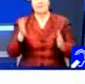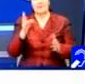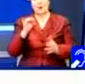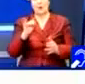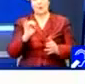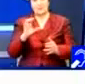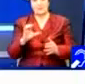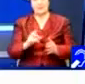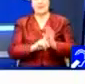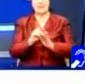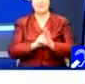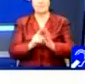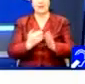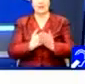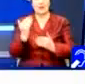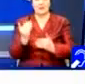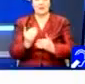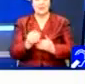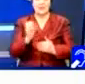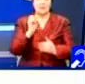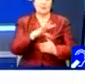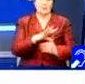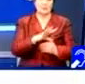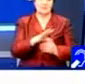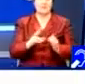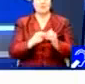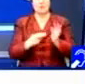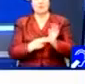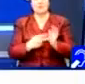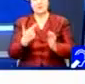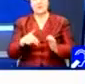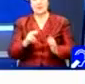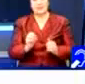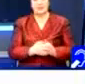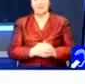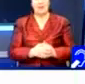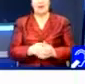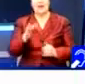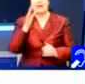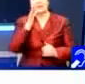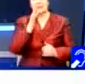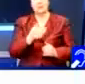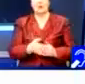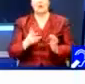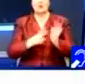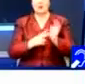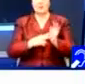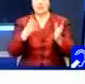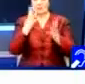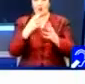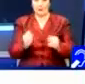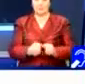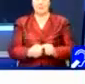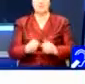dar temperaturile se mențin ridicate, vor varia între 15 și 17 grade Celsius. La Chișinău, așteptăm 7 grade în această noapte